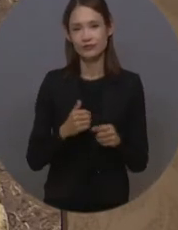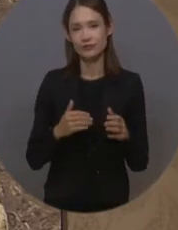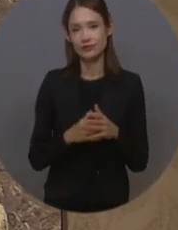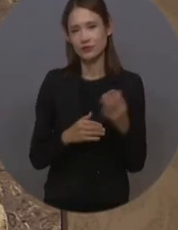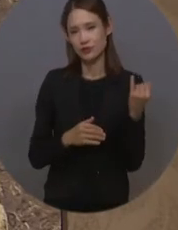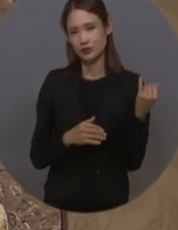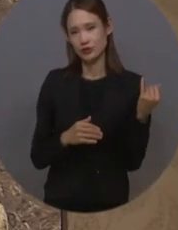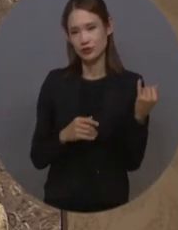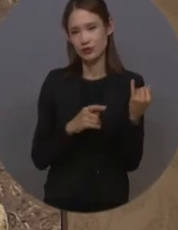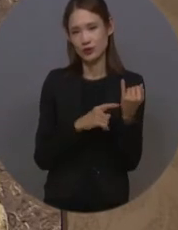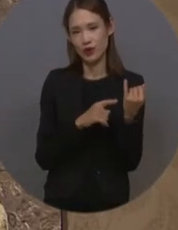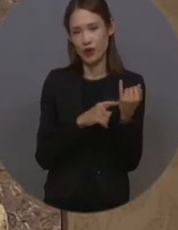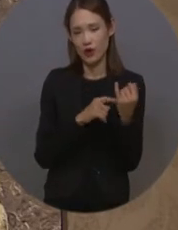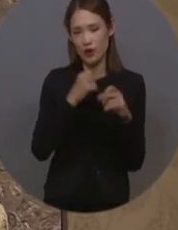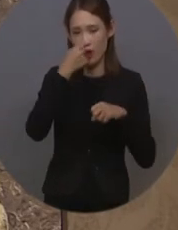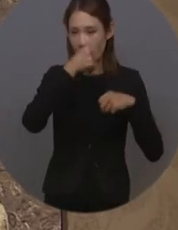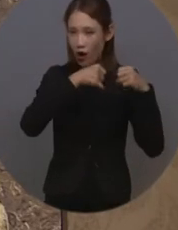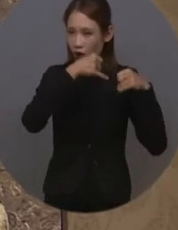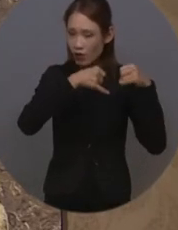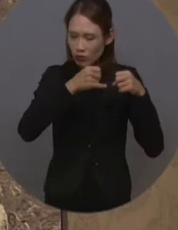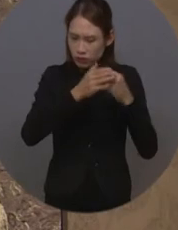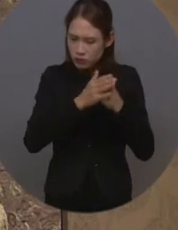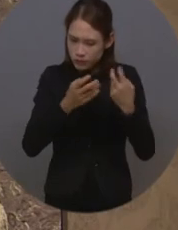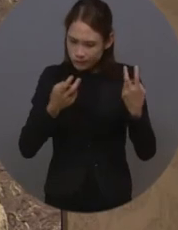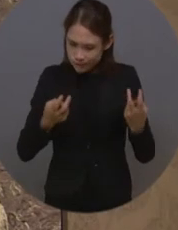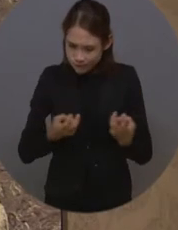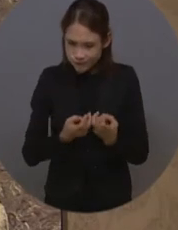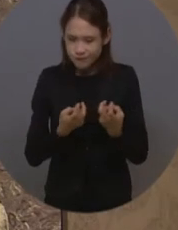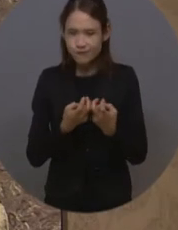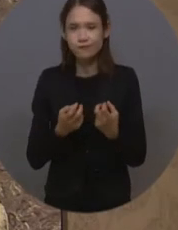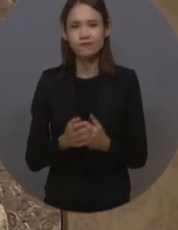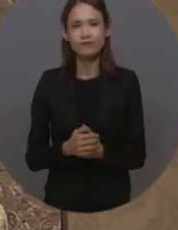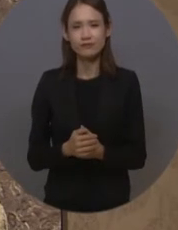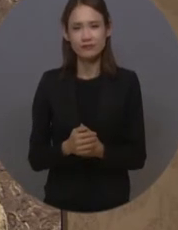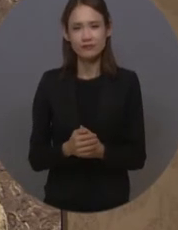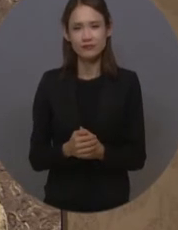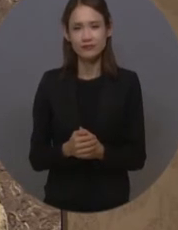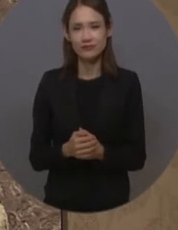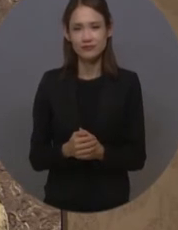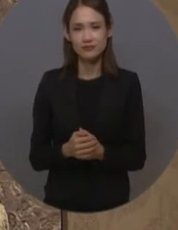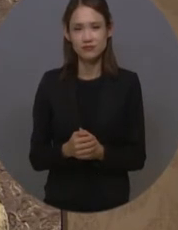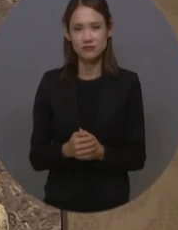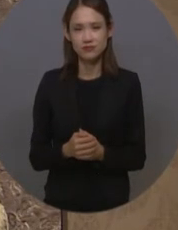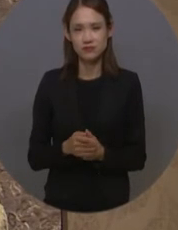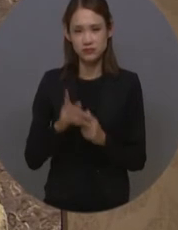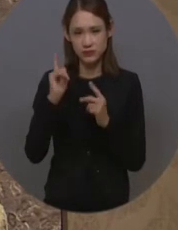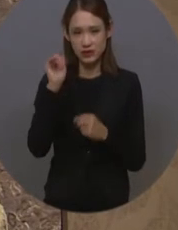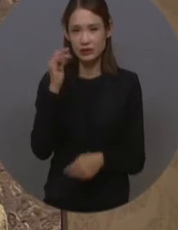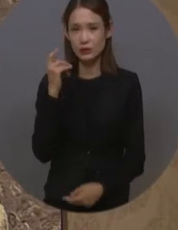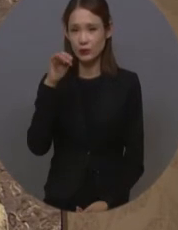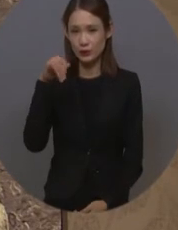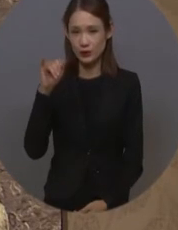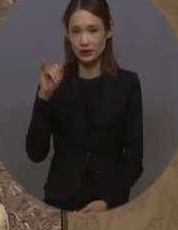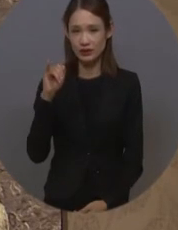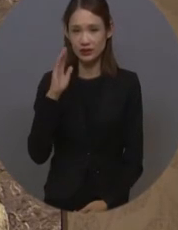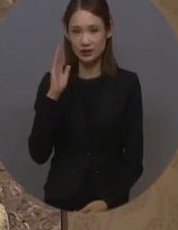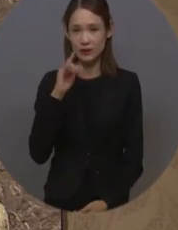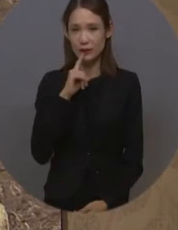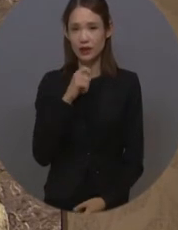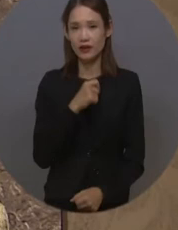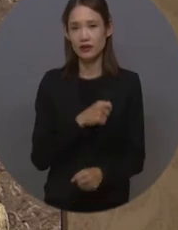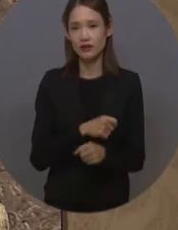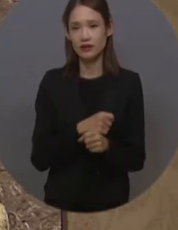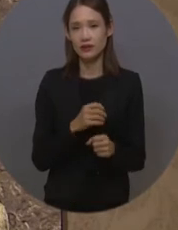여성화가 나올 쯤에 이제 이거 어떻게 하면 좋겠을까요? 그랬더니 효리 얘기 한번 살짝